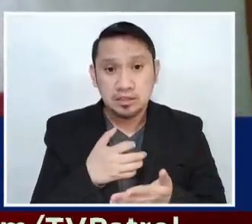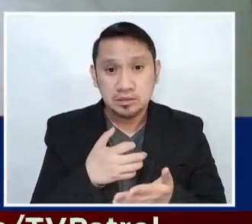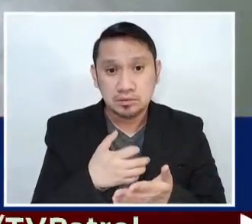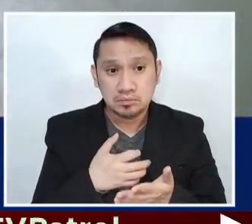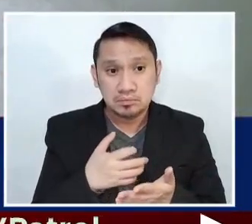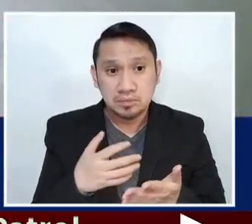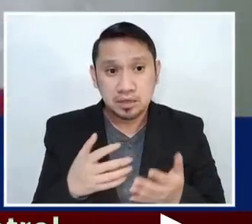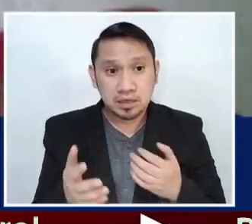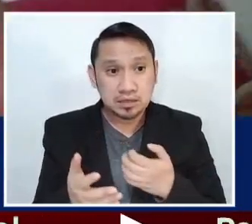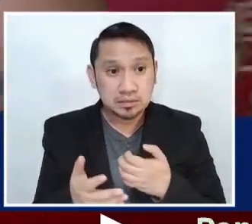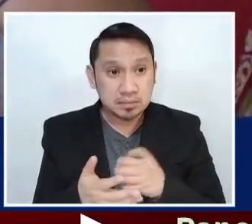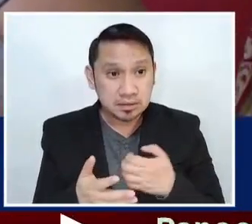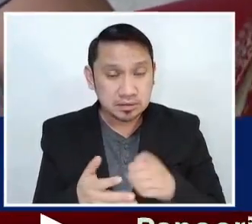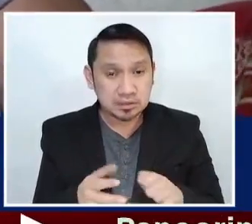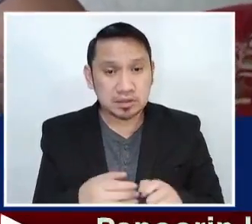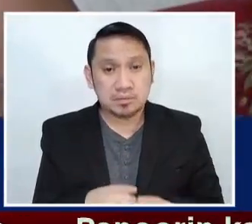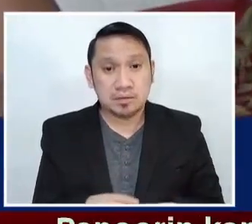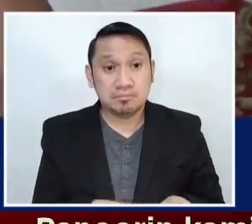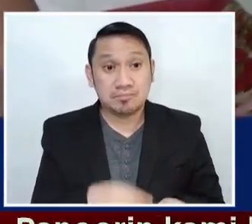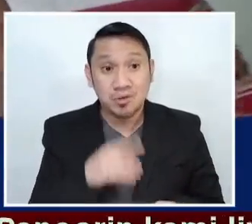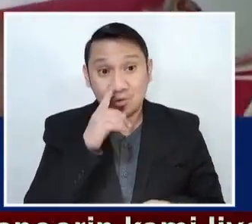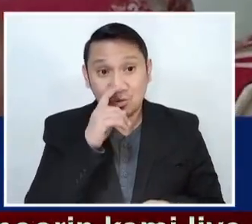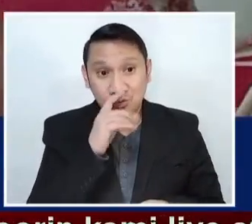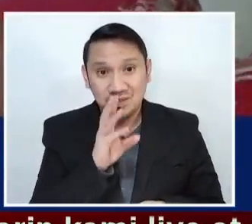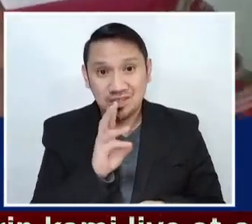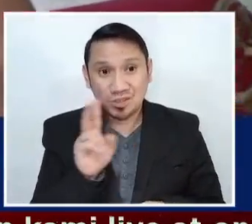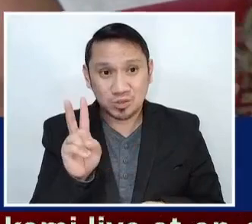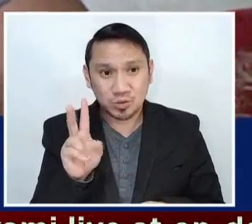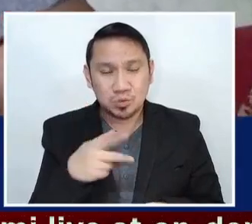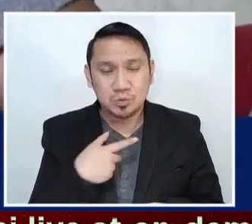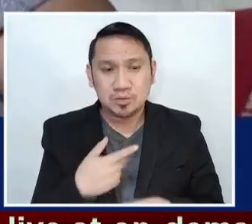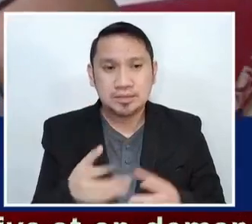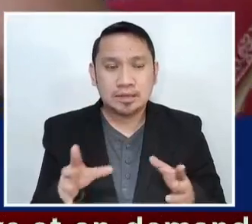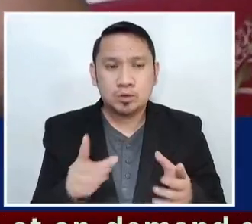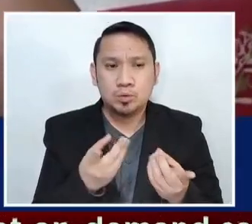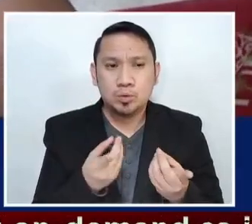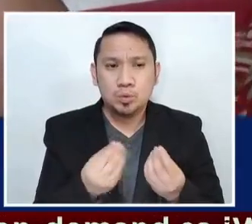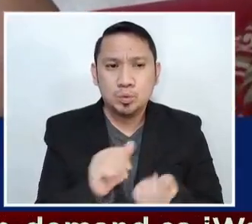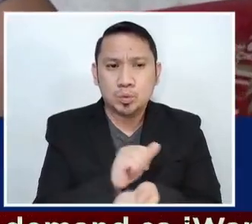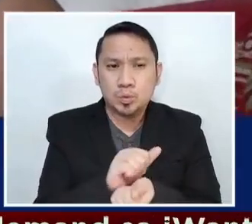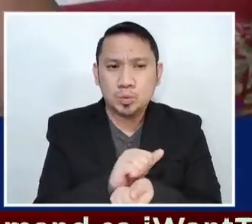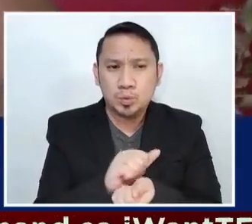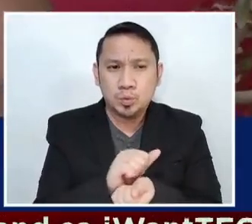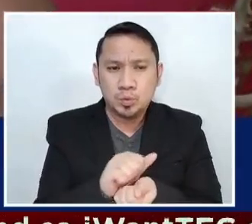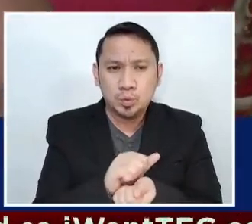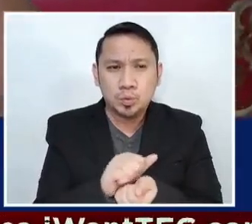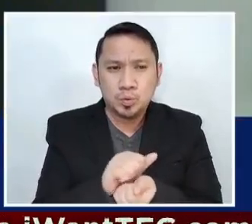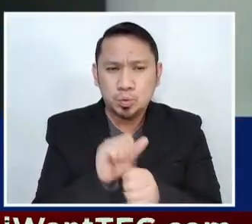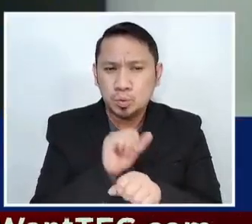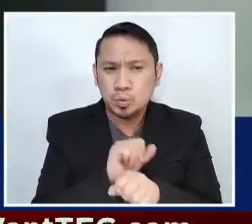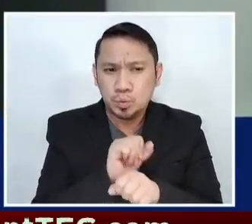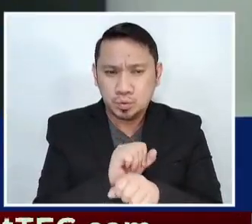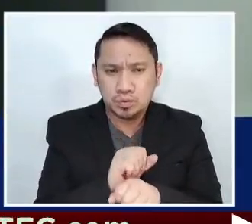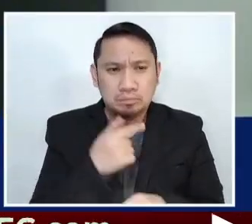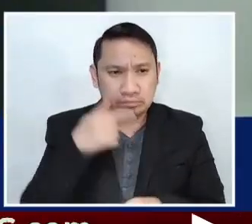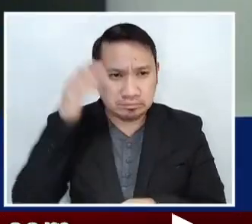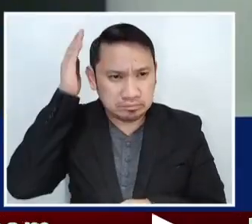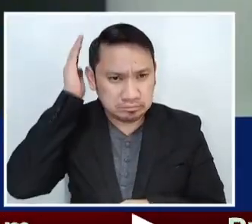Sa edad na 62, tumatanggap pa rin siya ng labada at plansyahin. Kaya naman, may hiling siya.